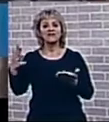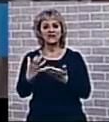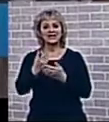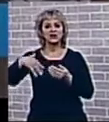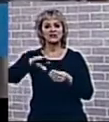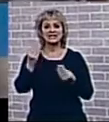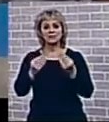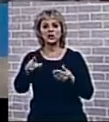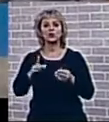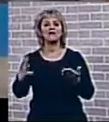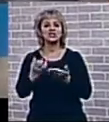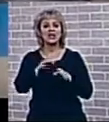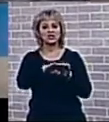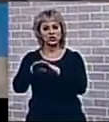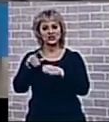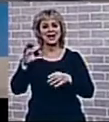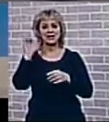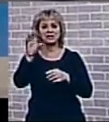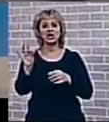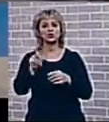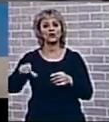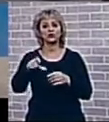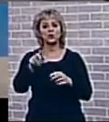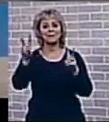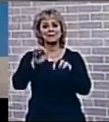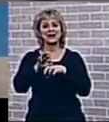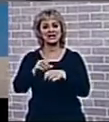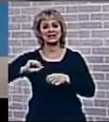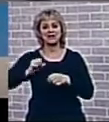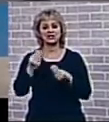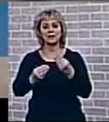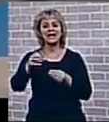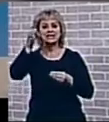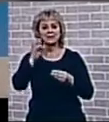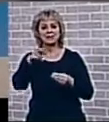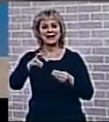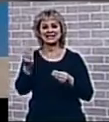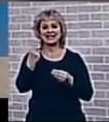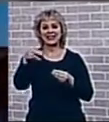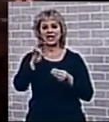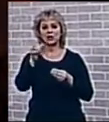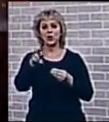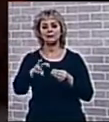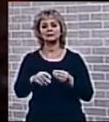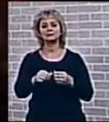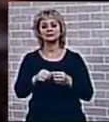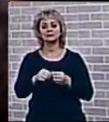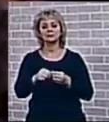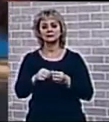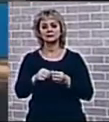Выигрывали весь матч, но вышла ничья. Гандболистки Ростов-Дона провели товарищеский матч с немецким Метцингеном.